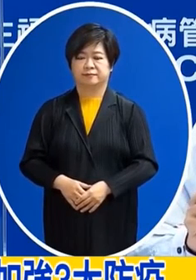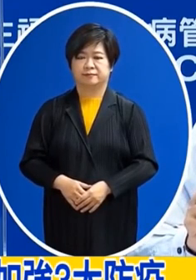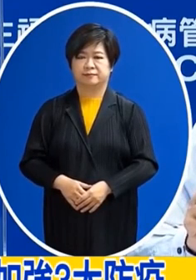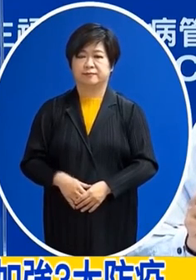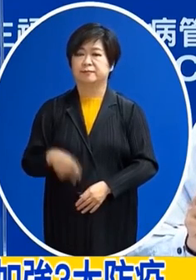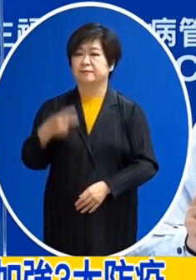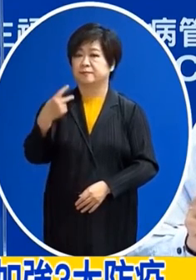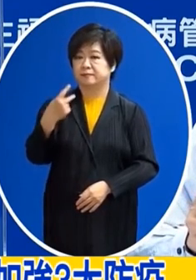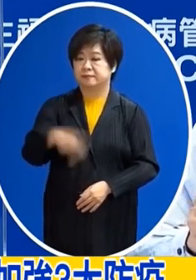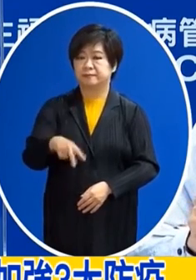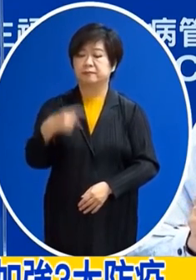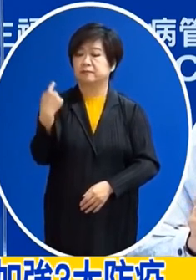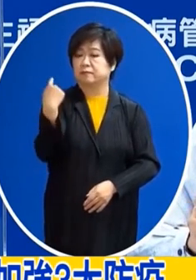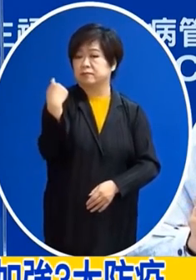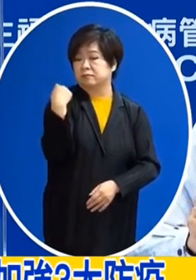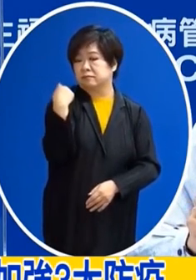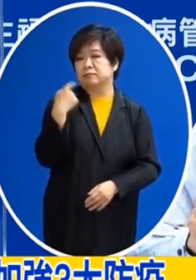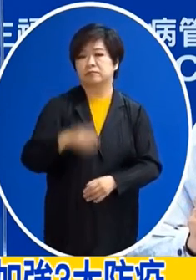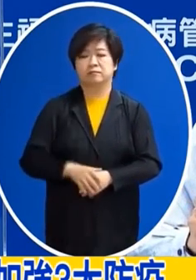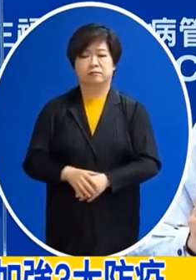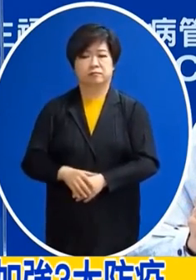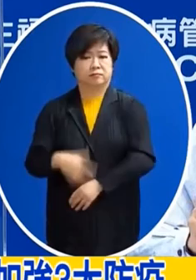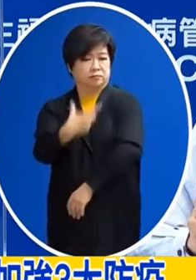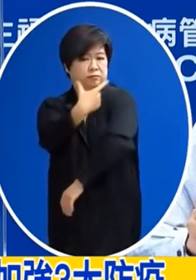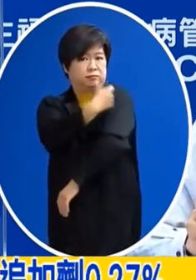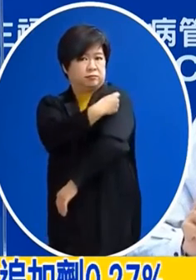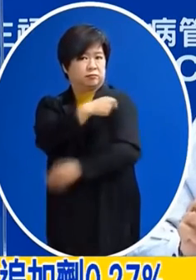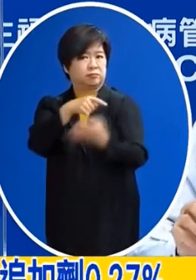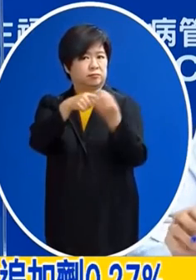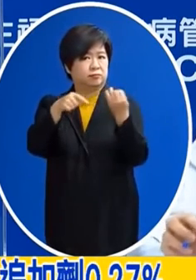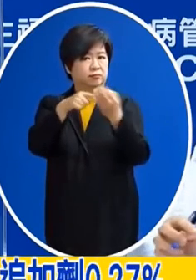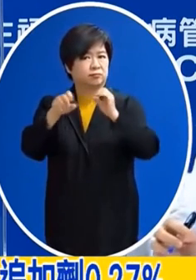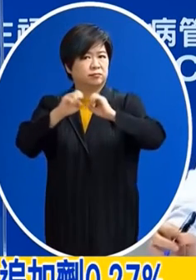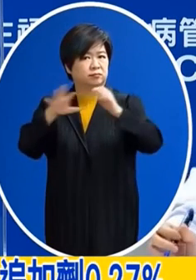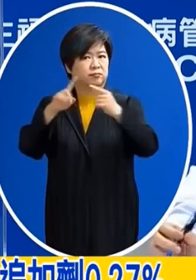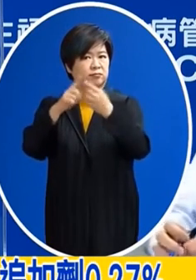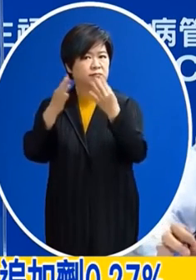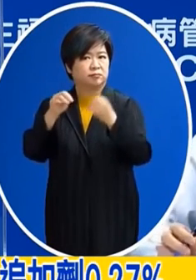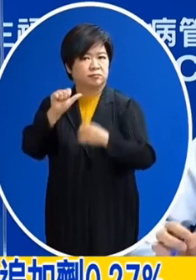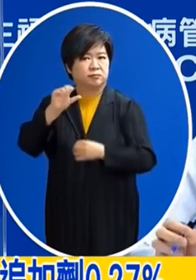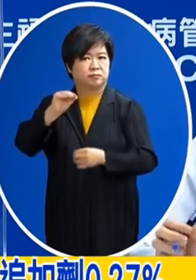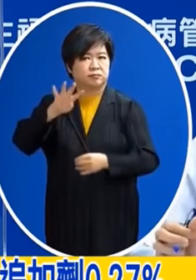再来就是我们昨天的施打的疫苗接种人数是